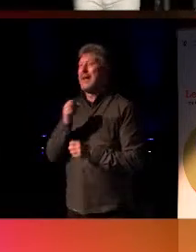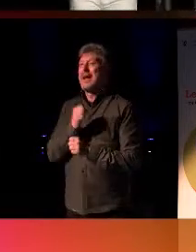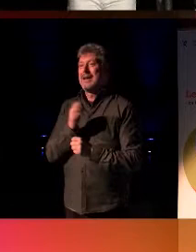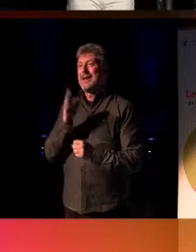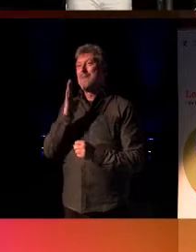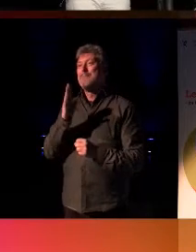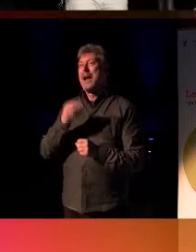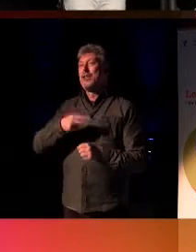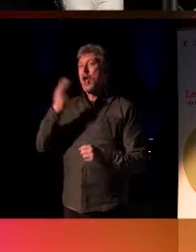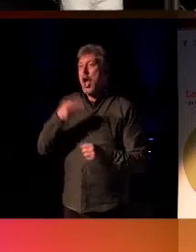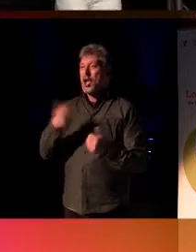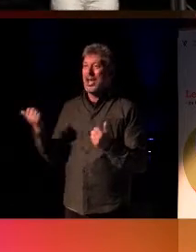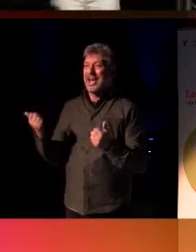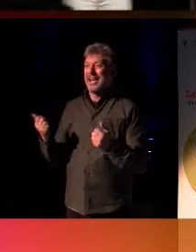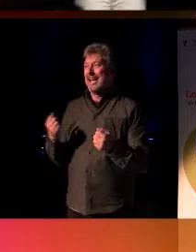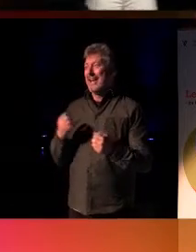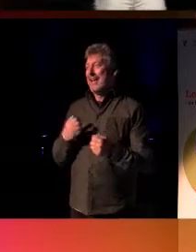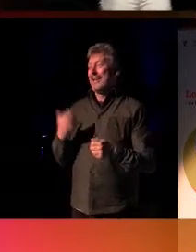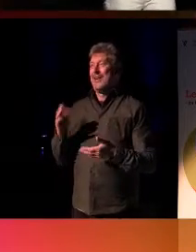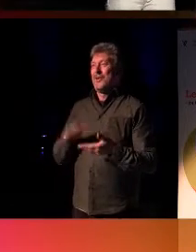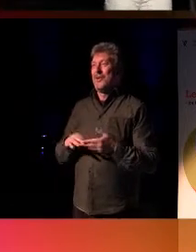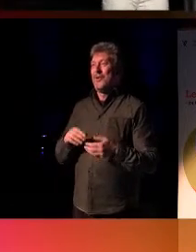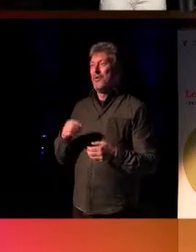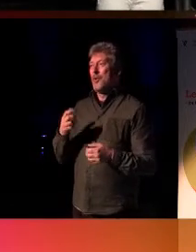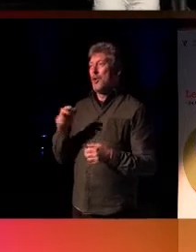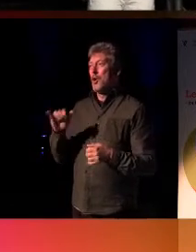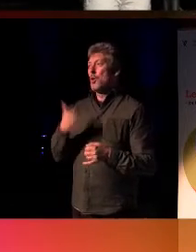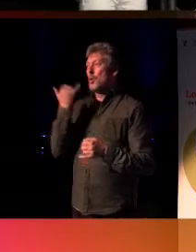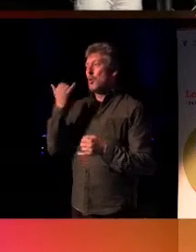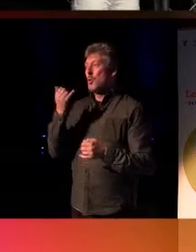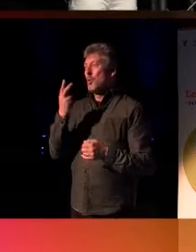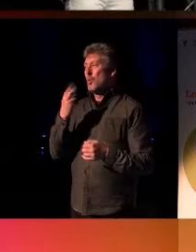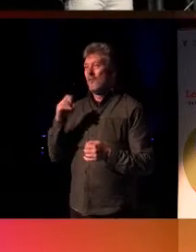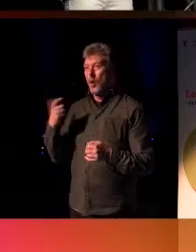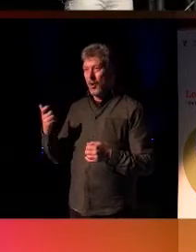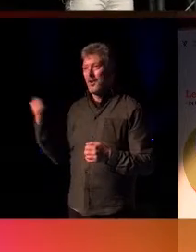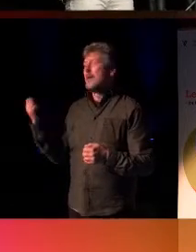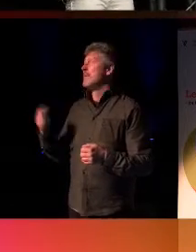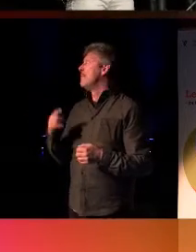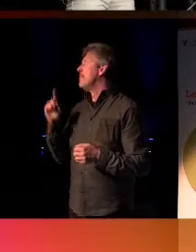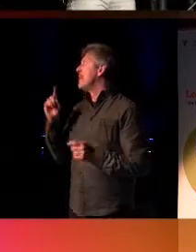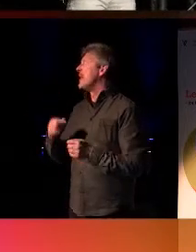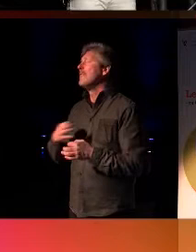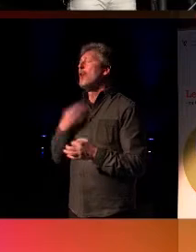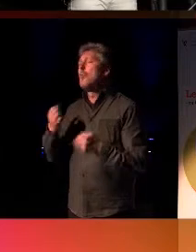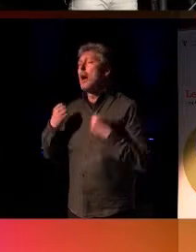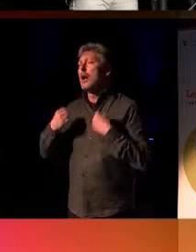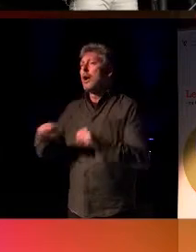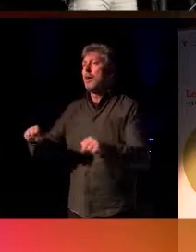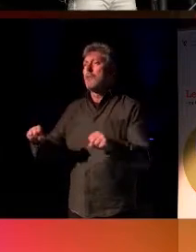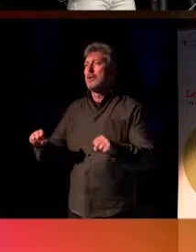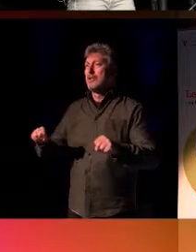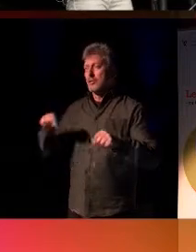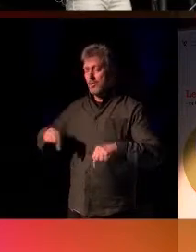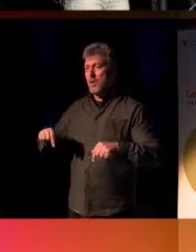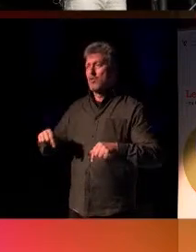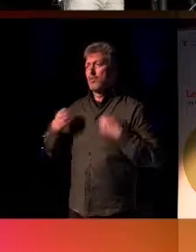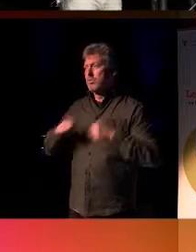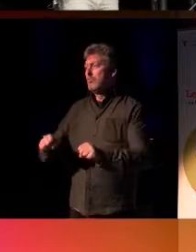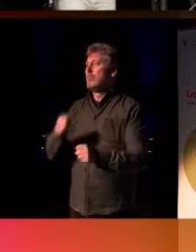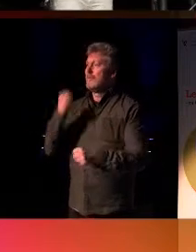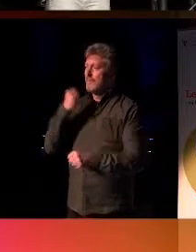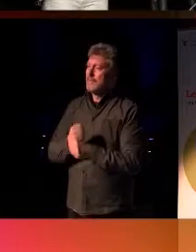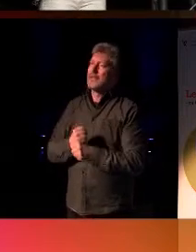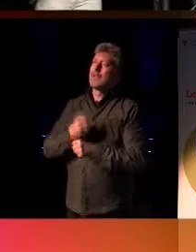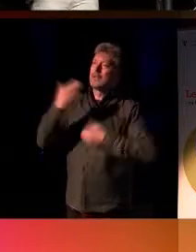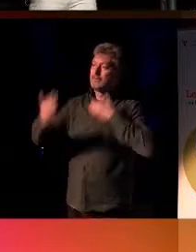litt frekke innimellom, da tar oss litt til rette. Men vi håper jo at denne kampanjen nå som vi drar I gang, at den virkelig bare suser av